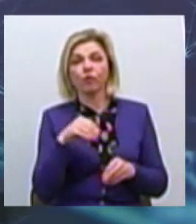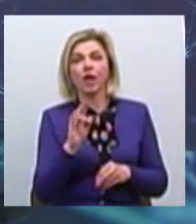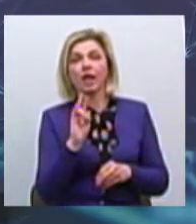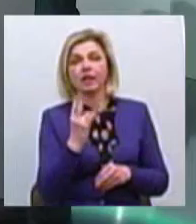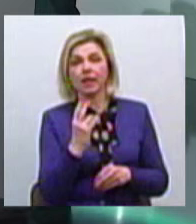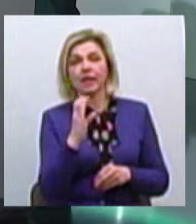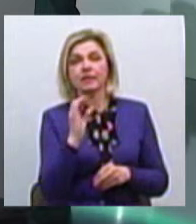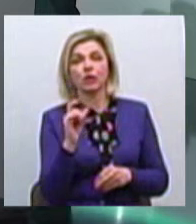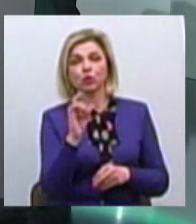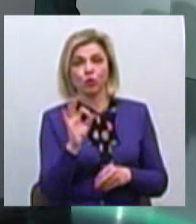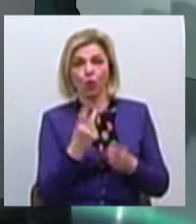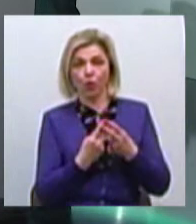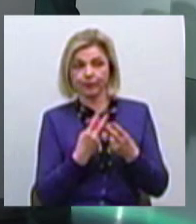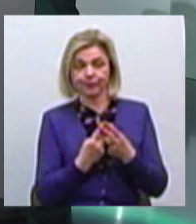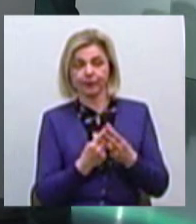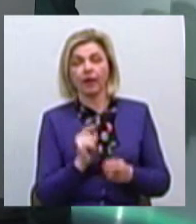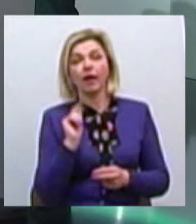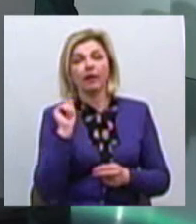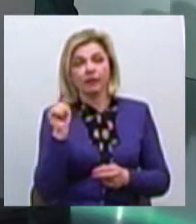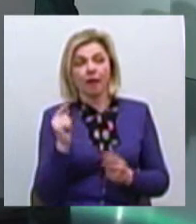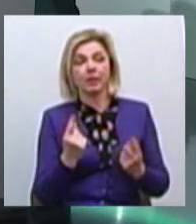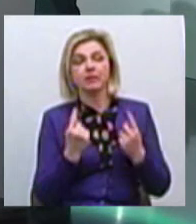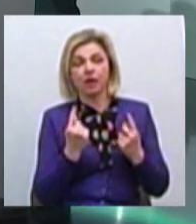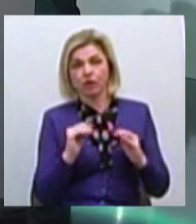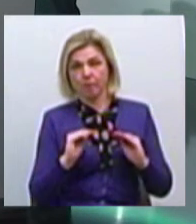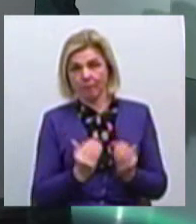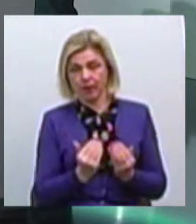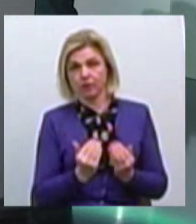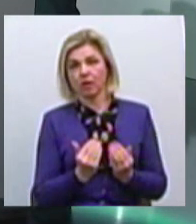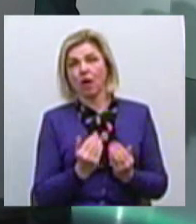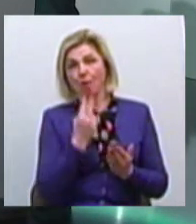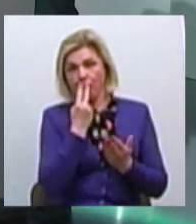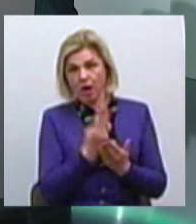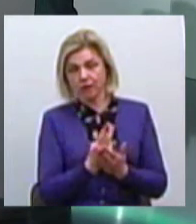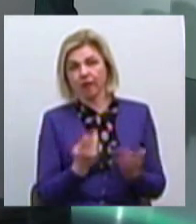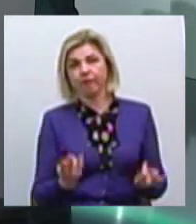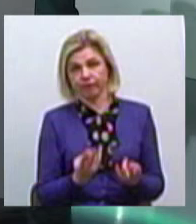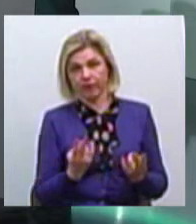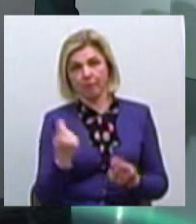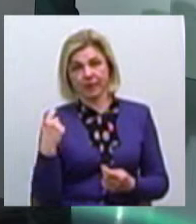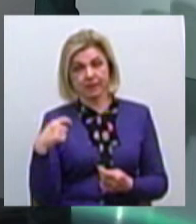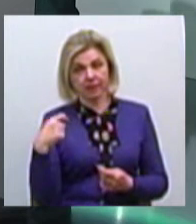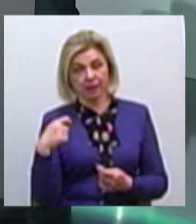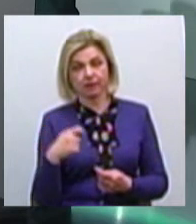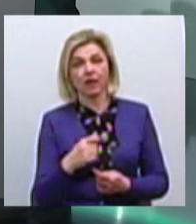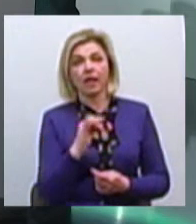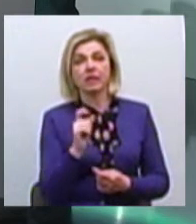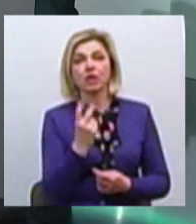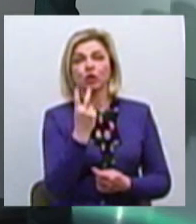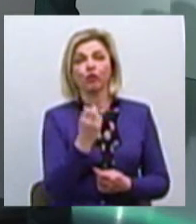СІЗО. Там значно менший показник діючого президента. З